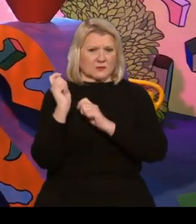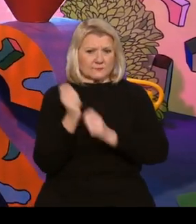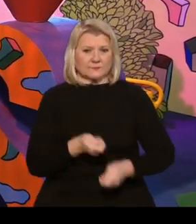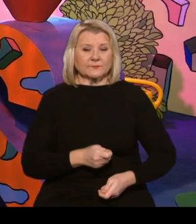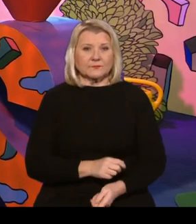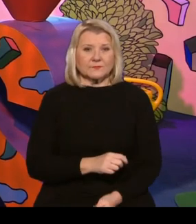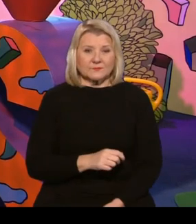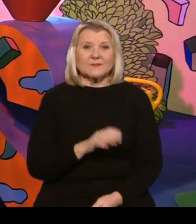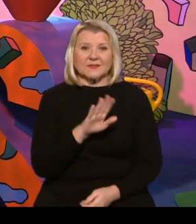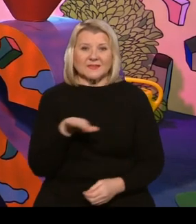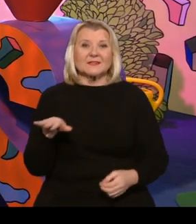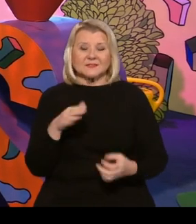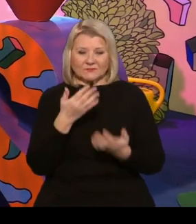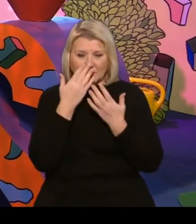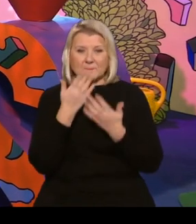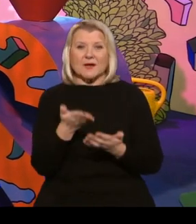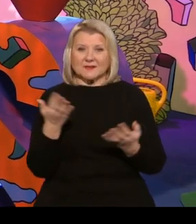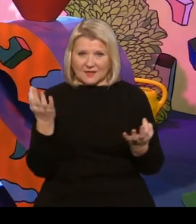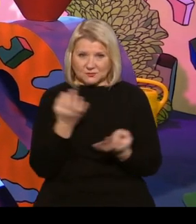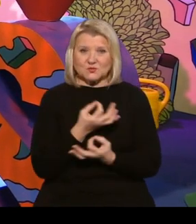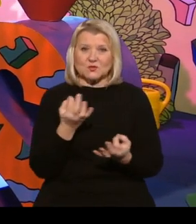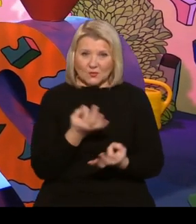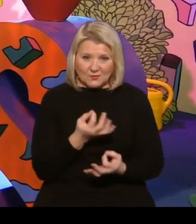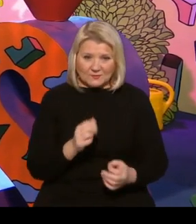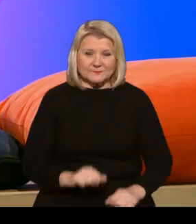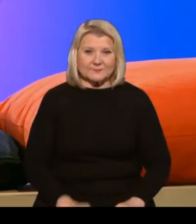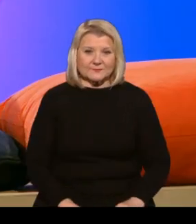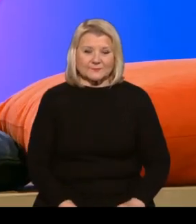tomu říkáte, holčičandy a klučíci? Jo!